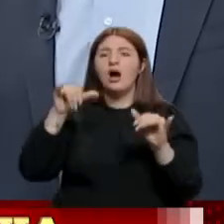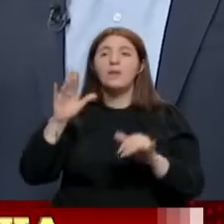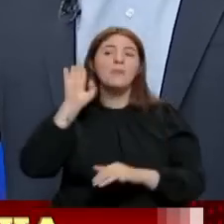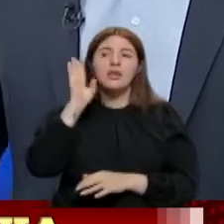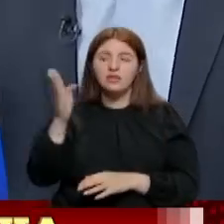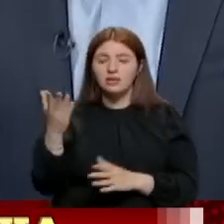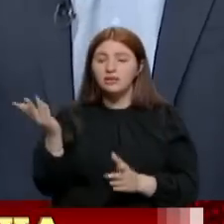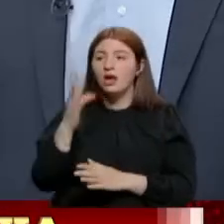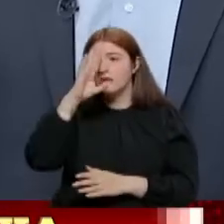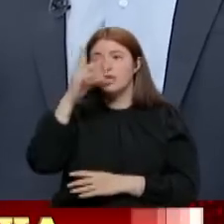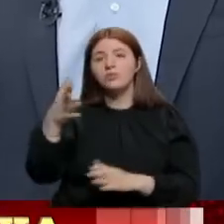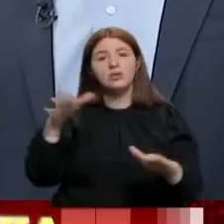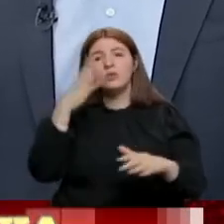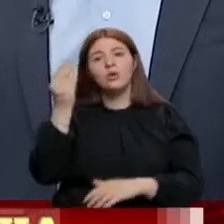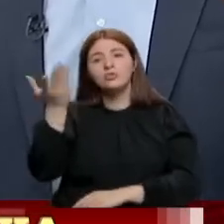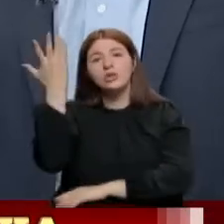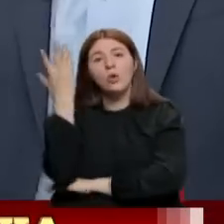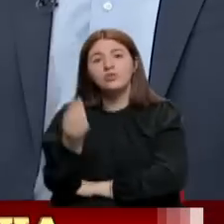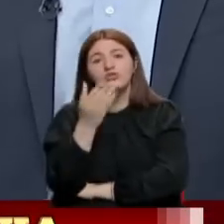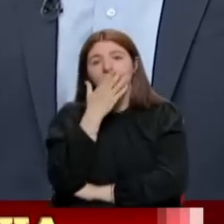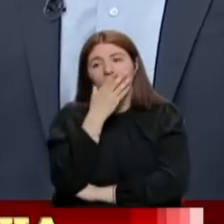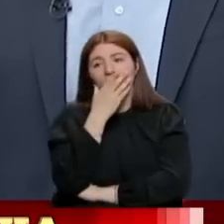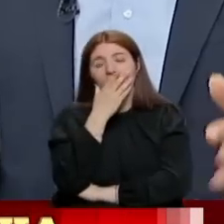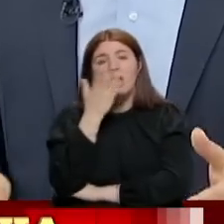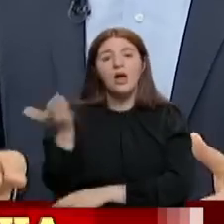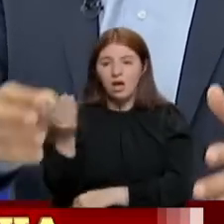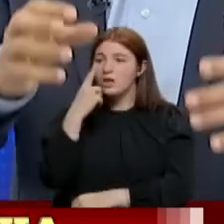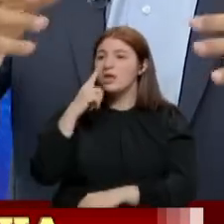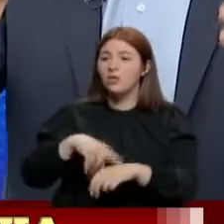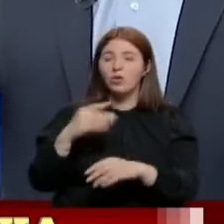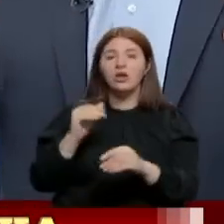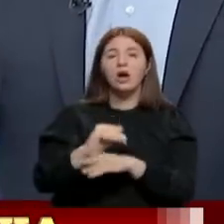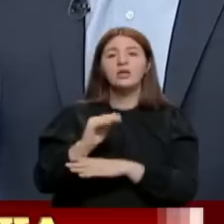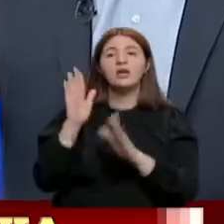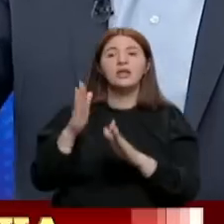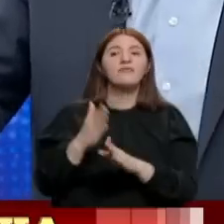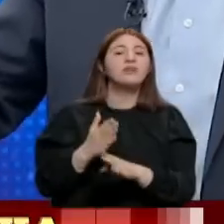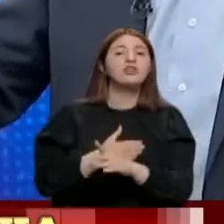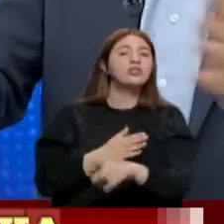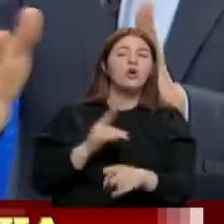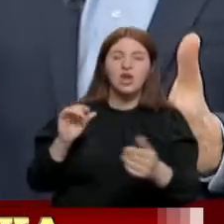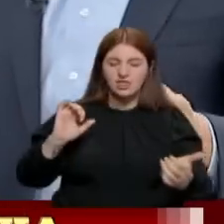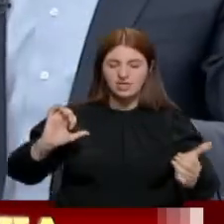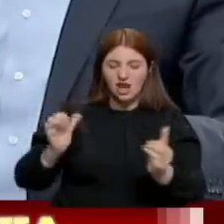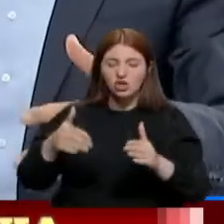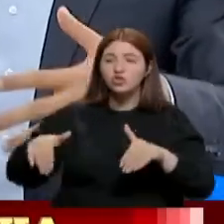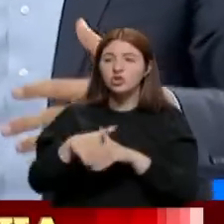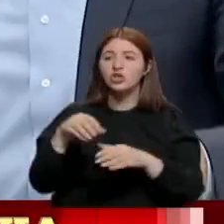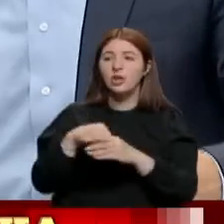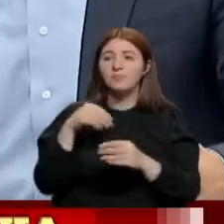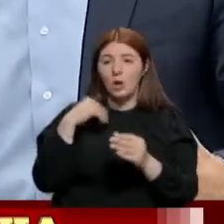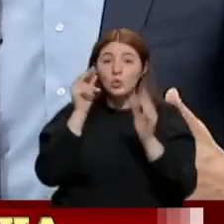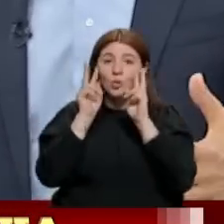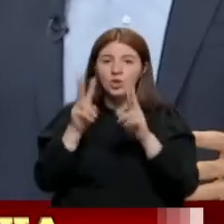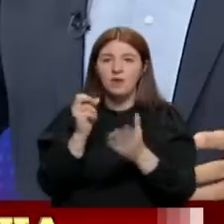Malatya'da. Ya İstanbul'da deprem olursa ne olacak? Emin olun, hayatta kalan yurttaşlarımız o daracık sokaklarda, ben